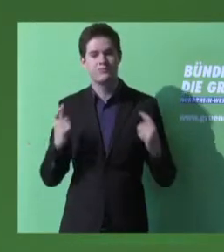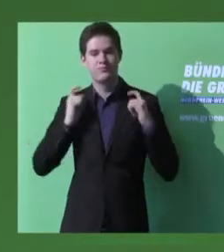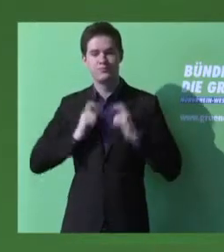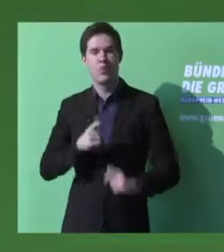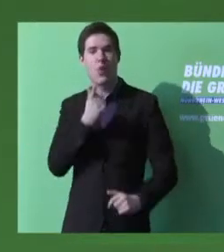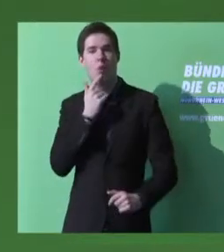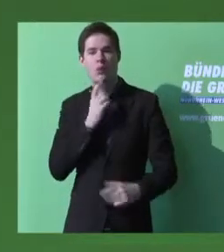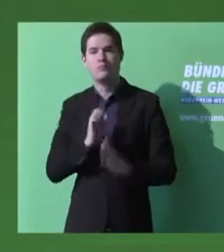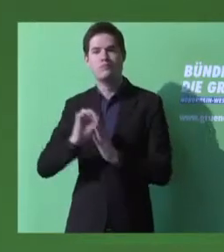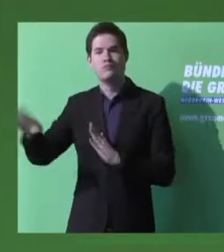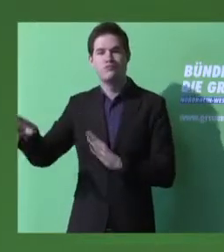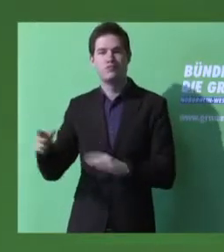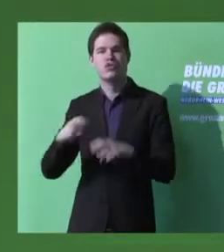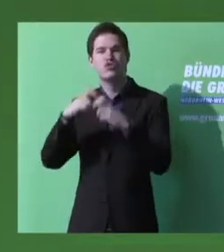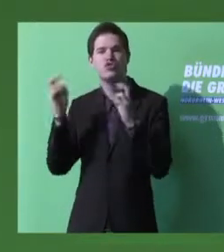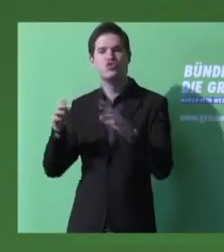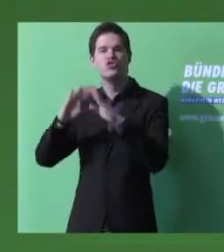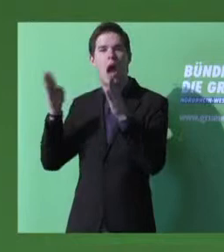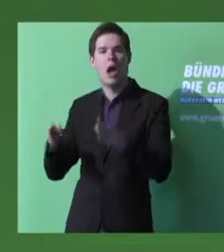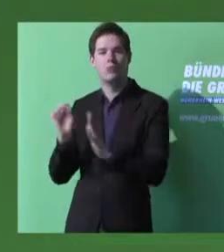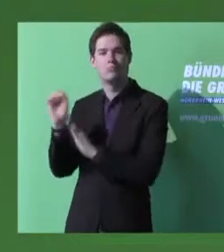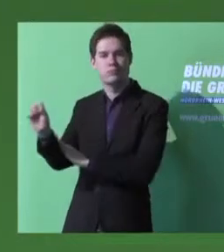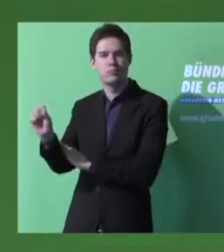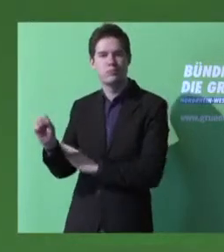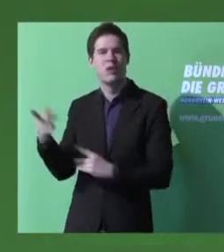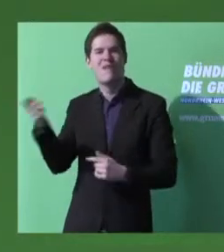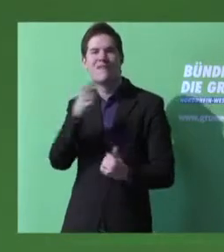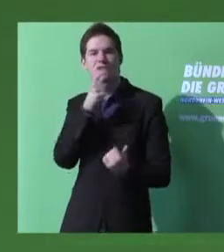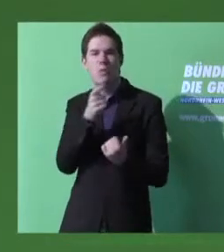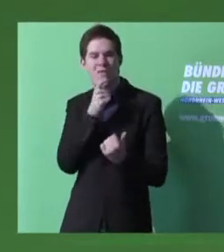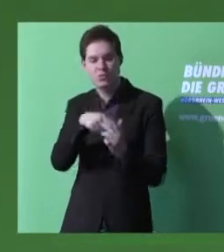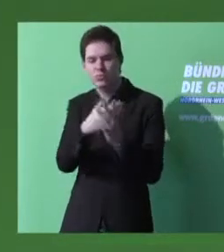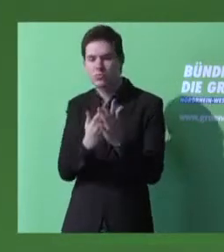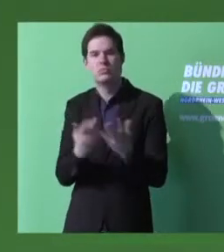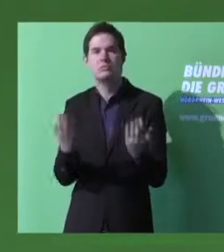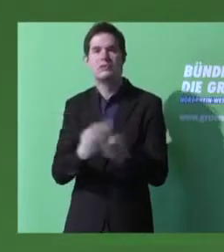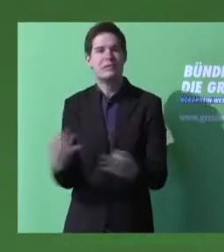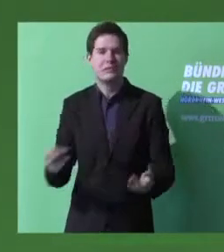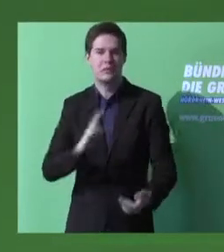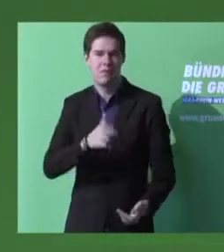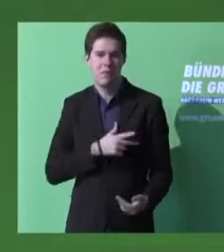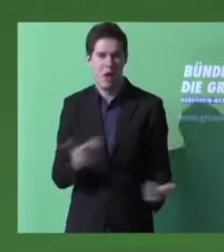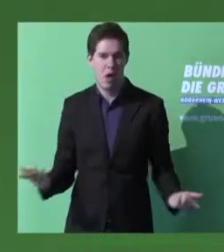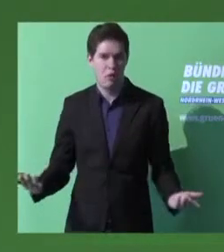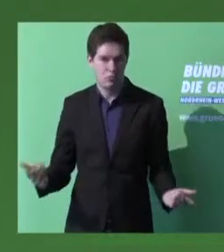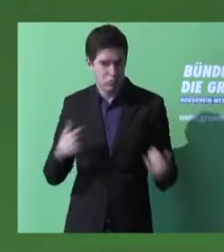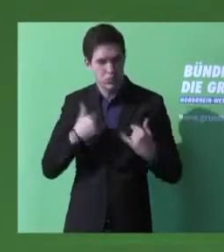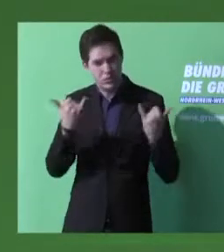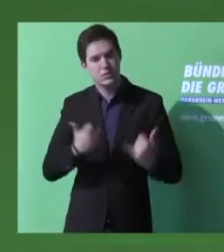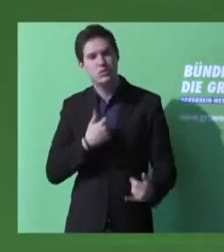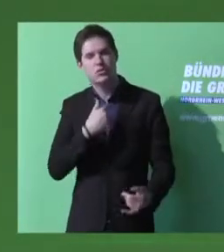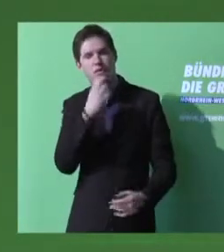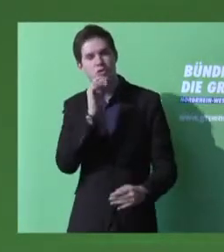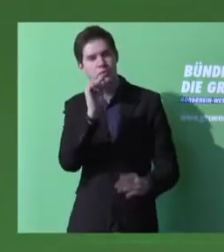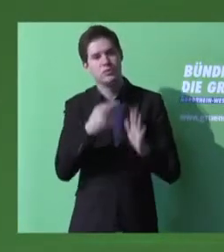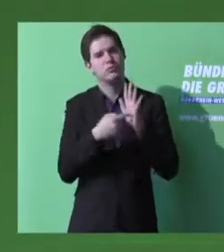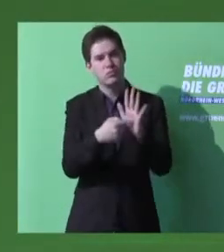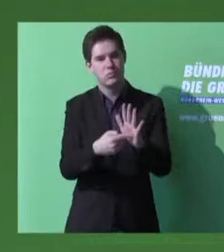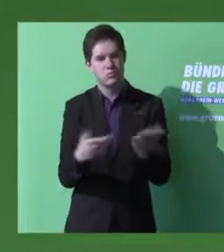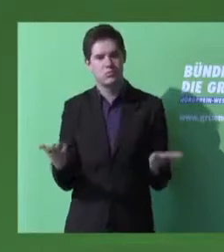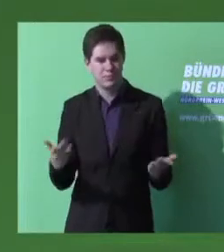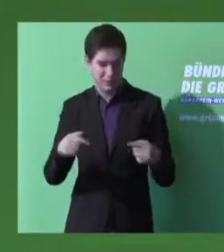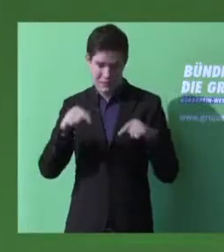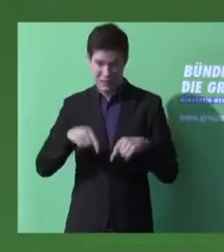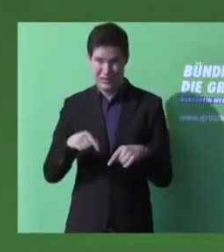und die Versprechen sind leere Versprechen geblieben, liebe Freunde und Freunde. Gucken wir uns doch mal die Zahlen an. In diesem Jahr wird